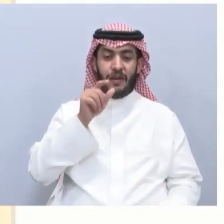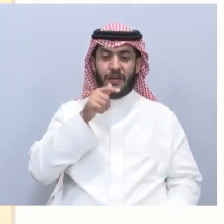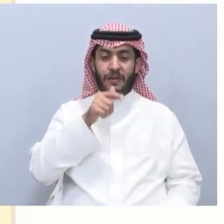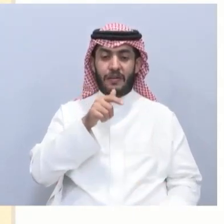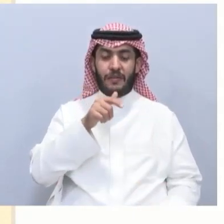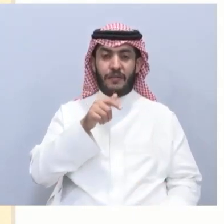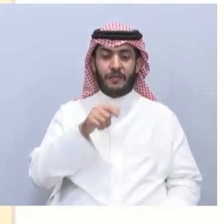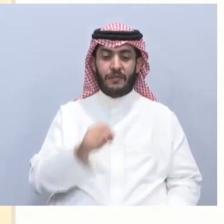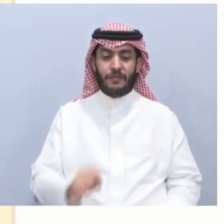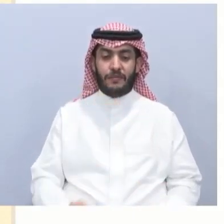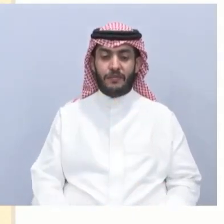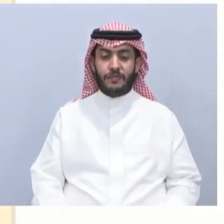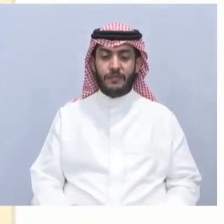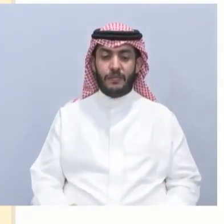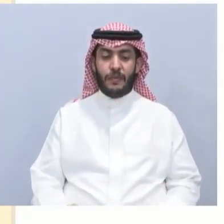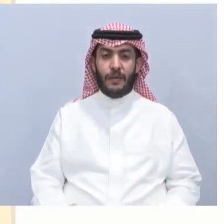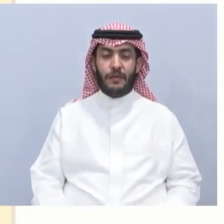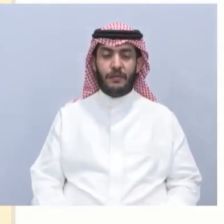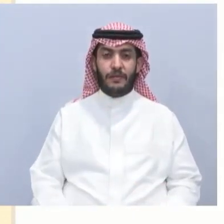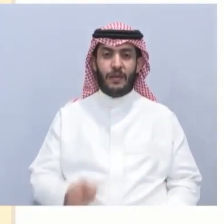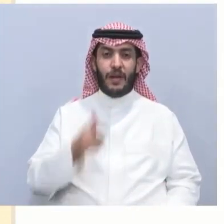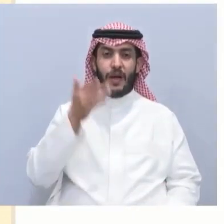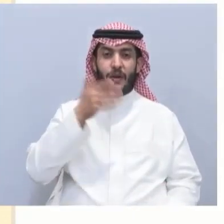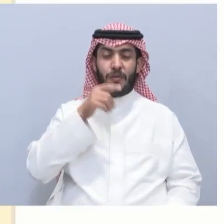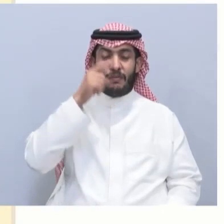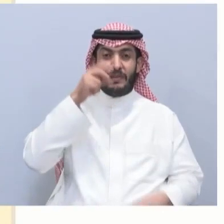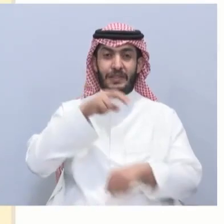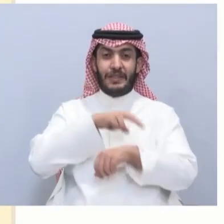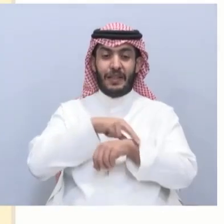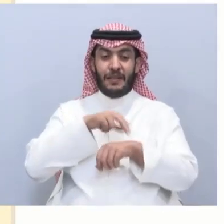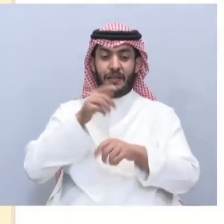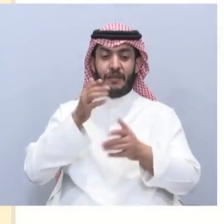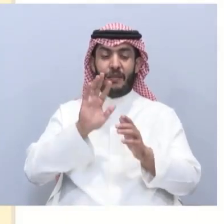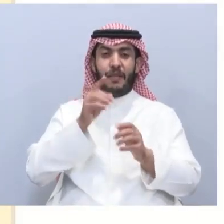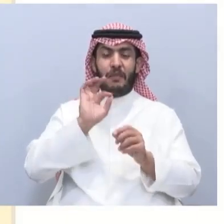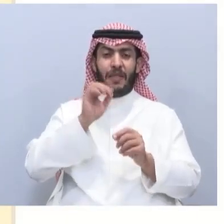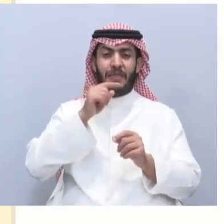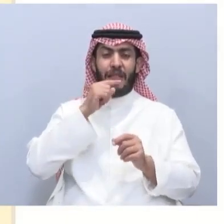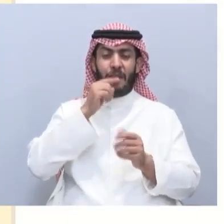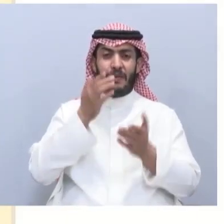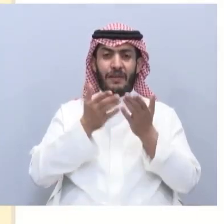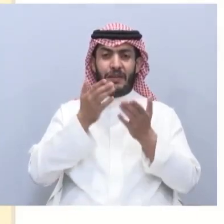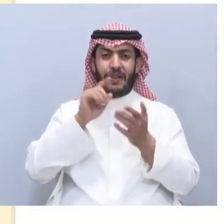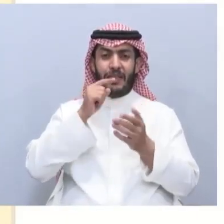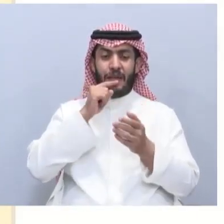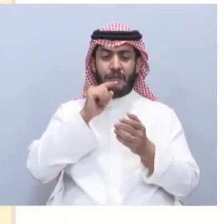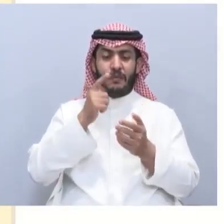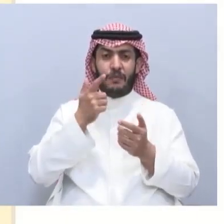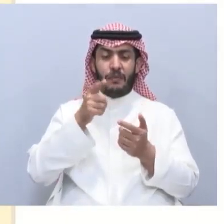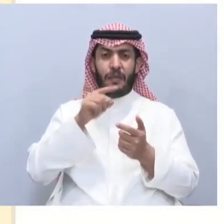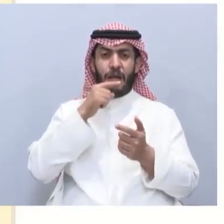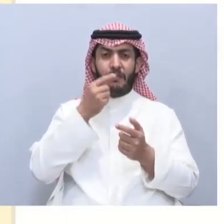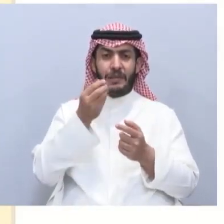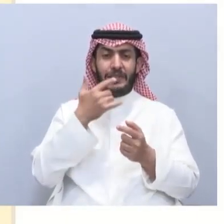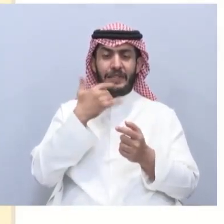قال رسول الله صلى الله عليه وسلم من تصدق بعد لي تمره بقدر قيمه تمره ماذا تشكل